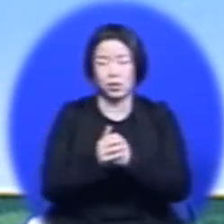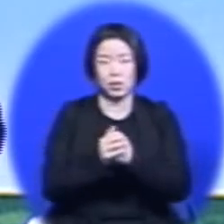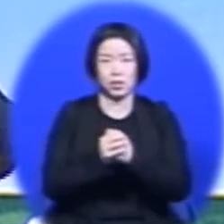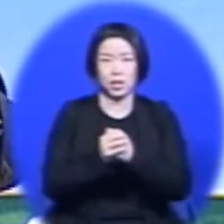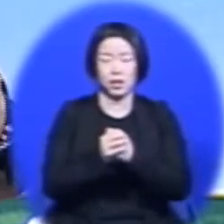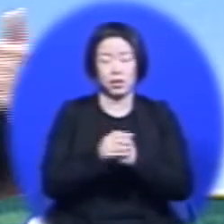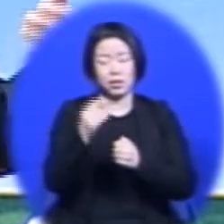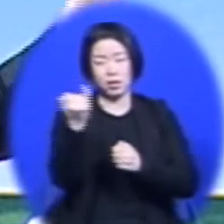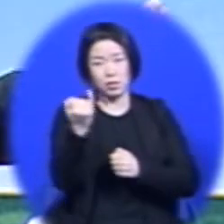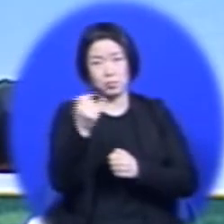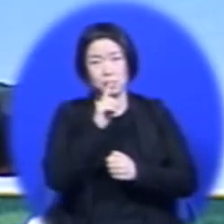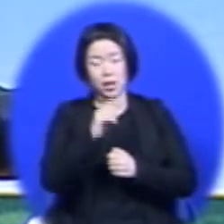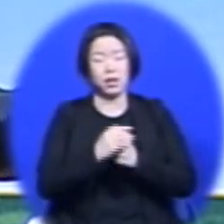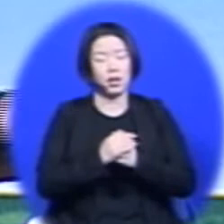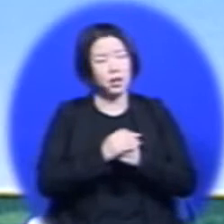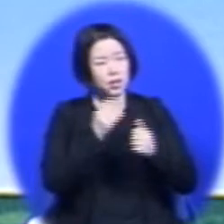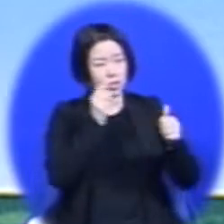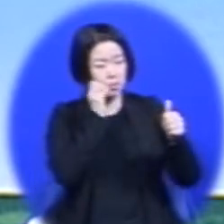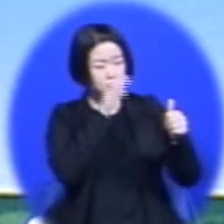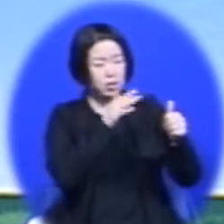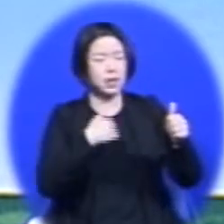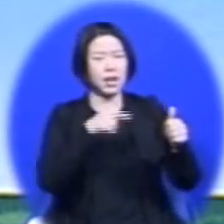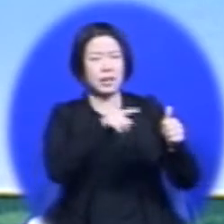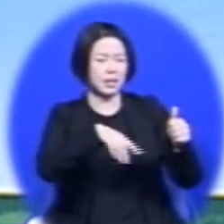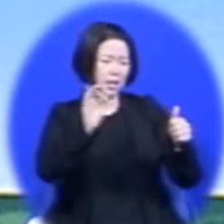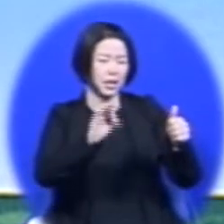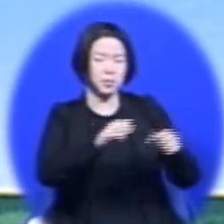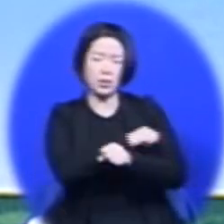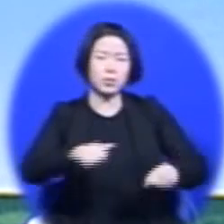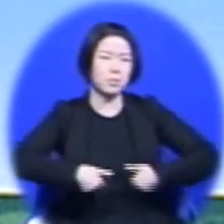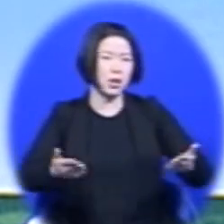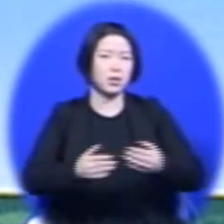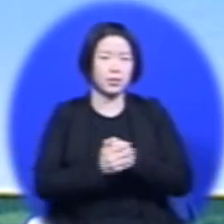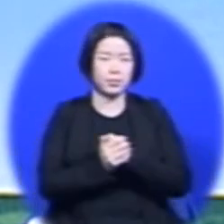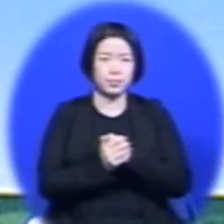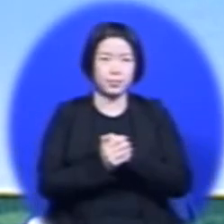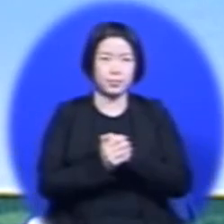그랬더니 그 여인이 남편을 향하여 나는 그런 값싼 용서는 필요 없어요.